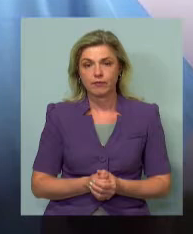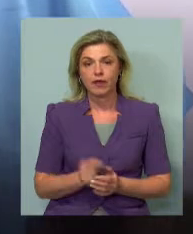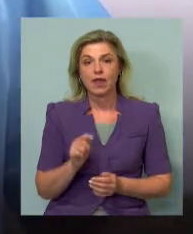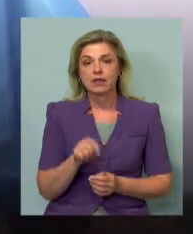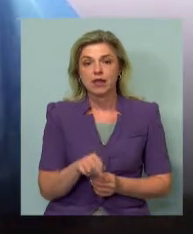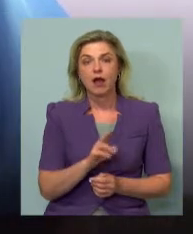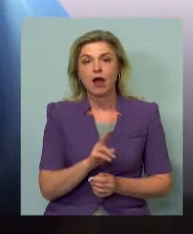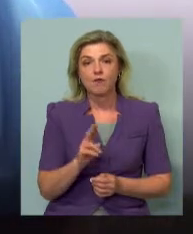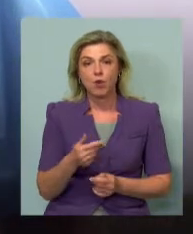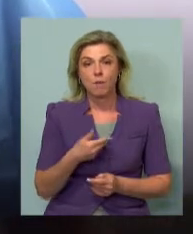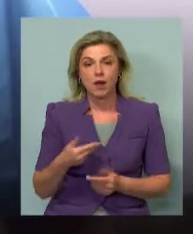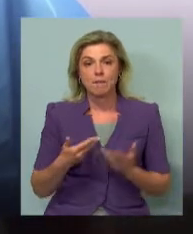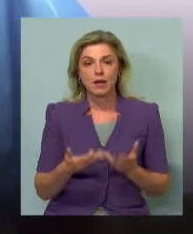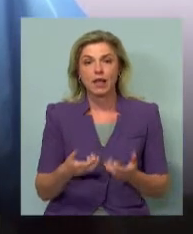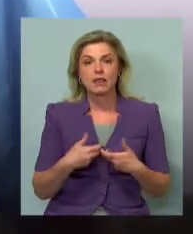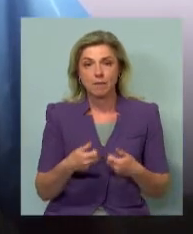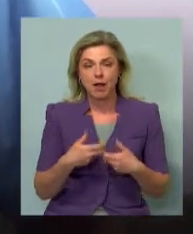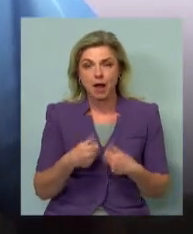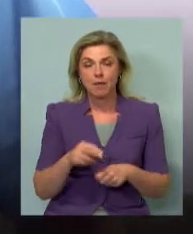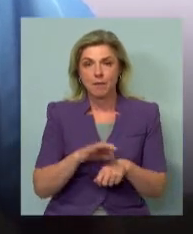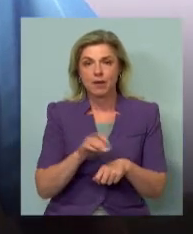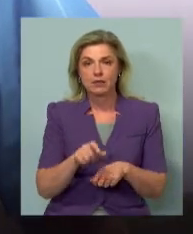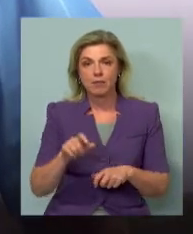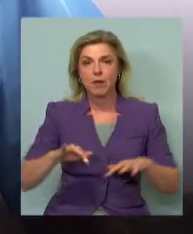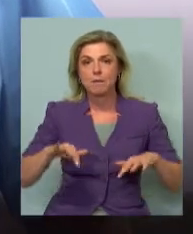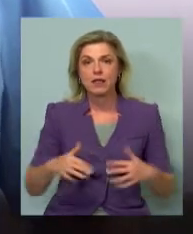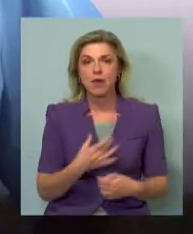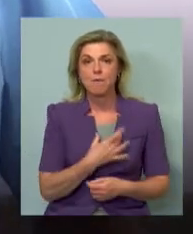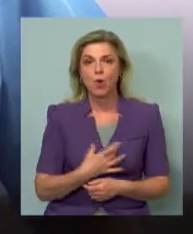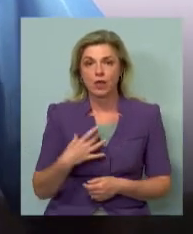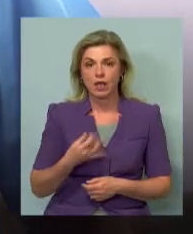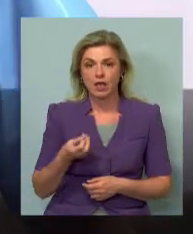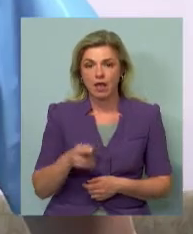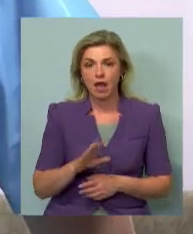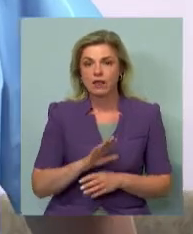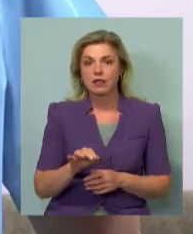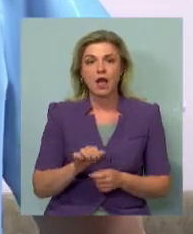приймаємо пацієнтів з пневмоніями, з необстеженими або